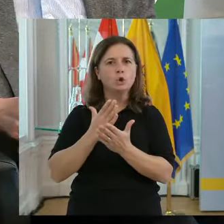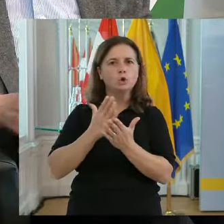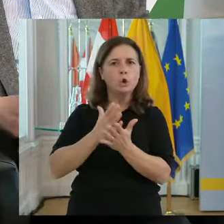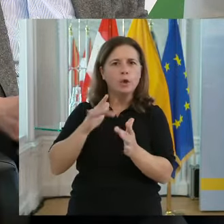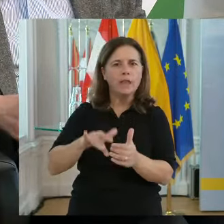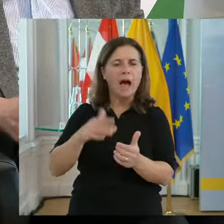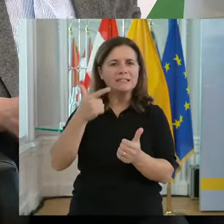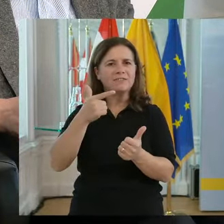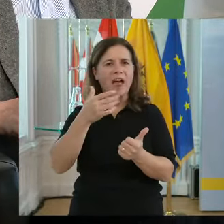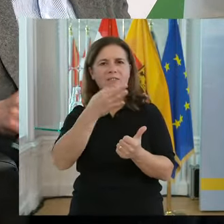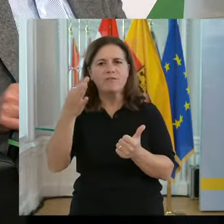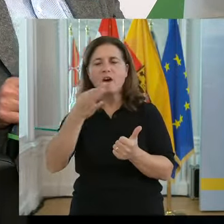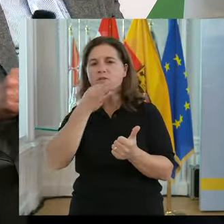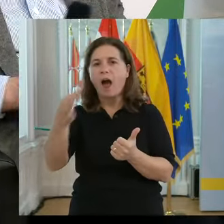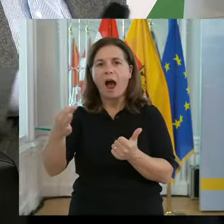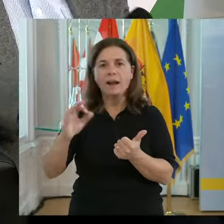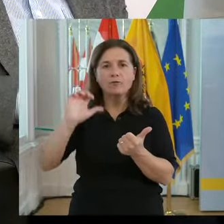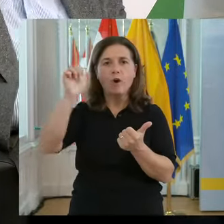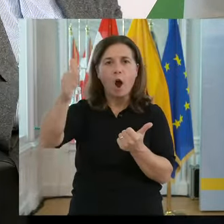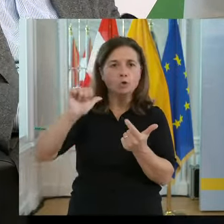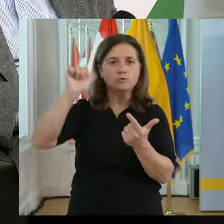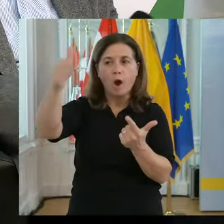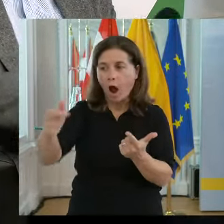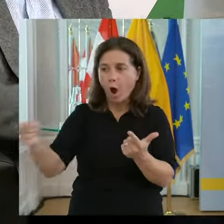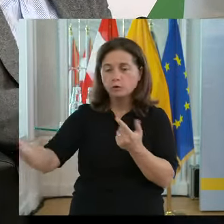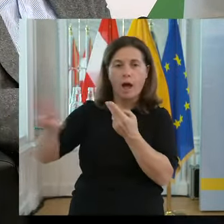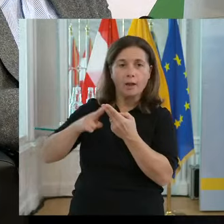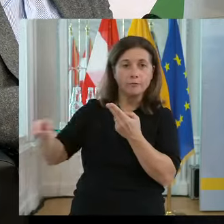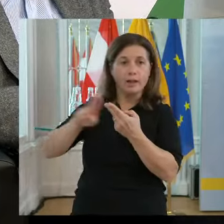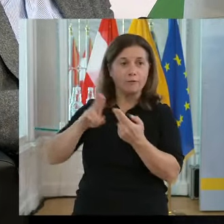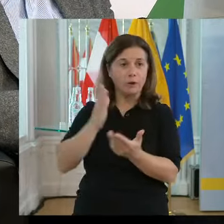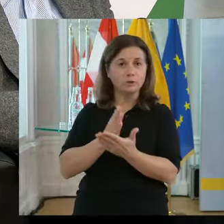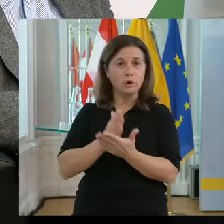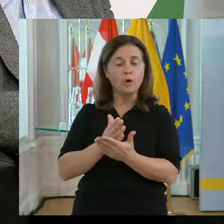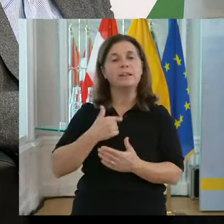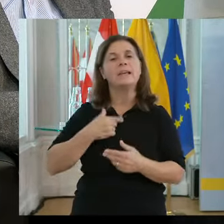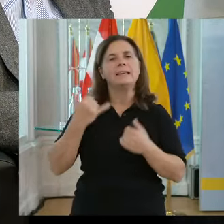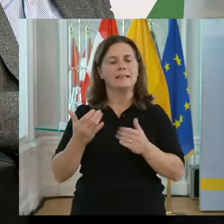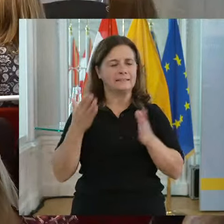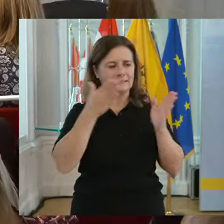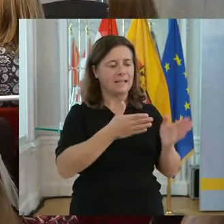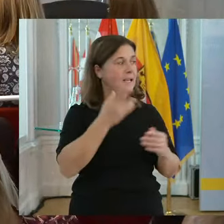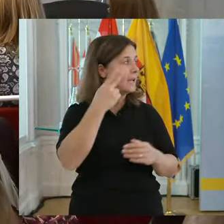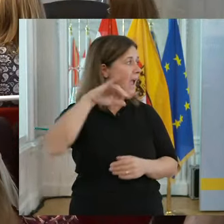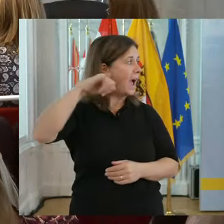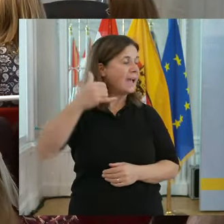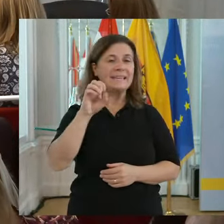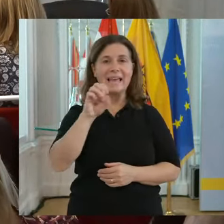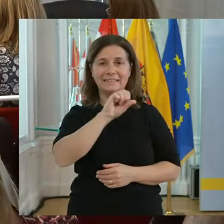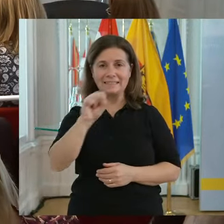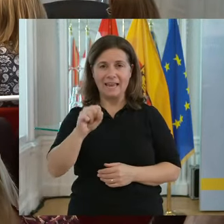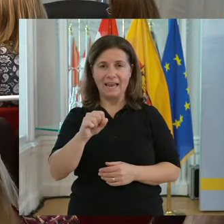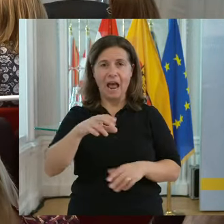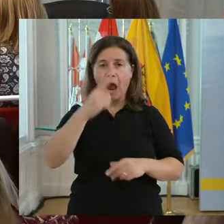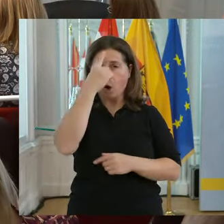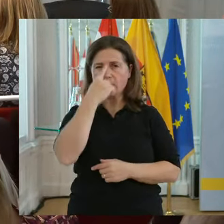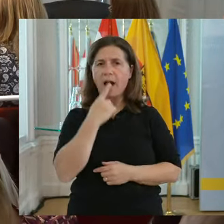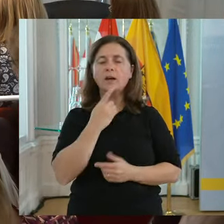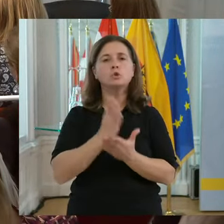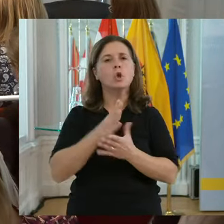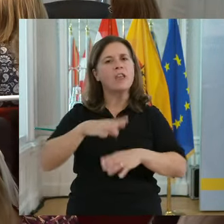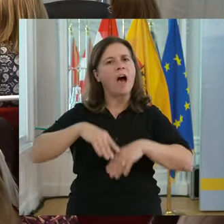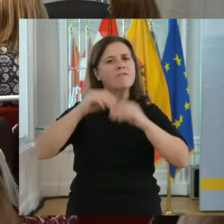Fragen vorweggenommen. Deswegen möchte ich gleich zum Herrn Jesse kommen. Autark ist seit Anfang an